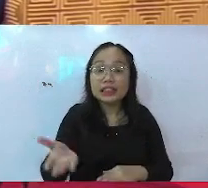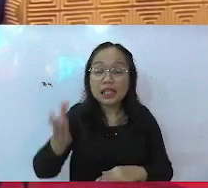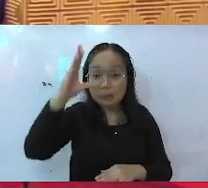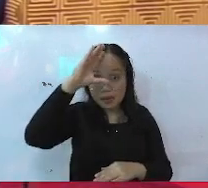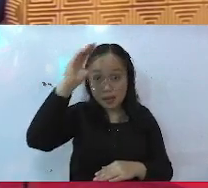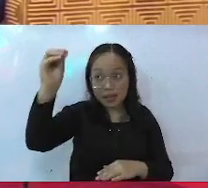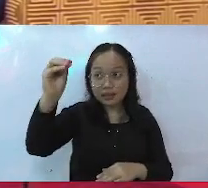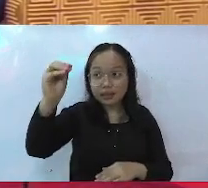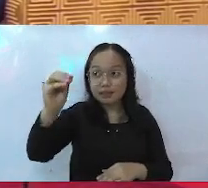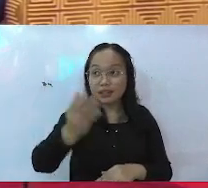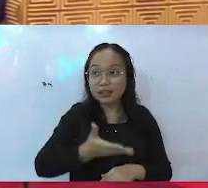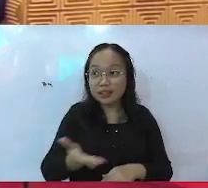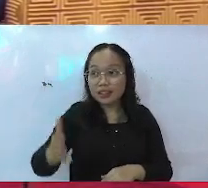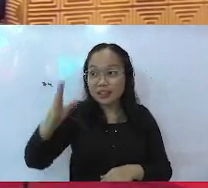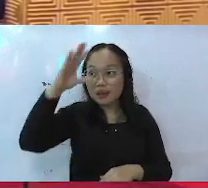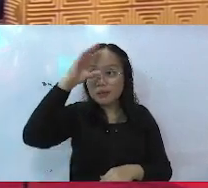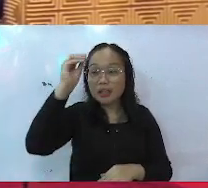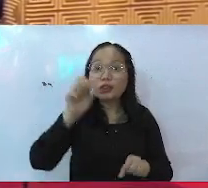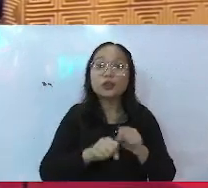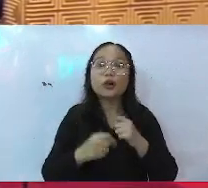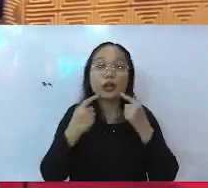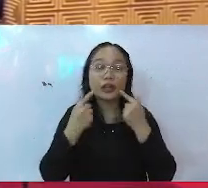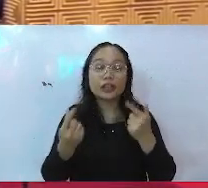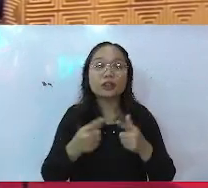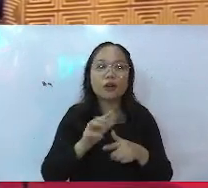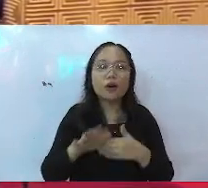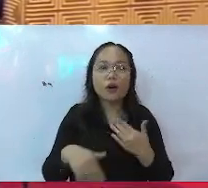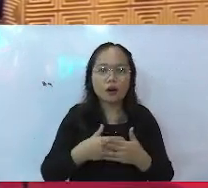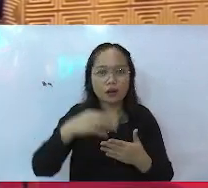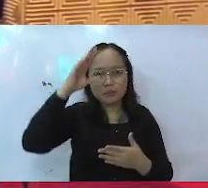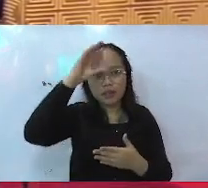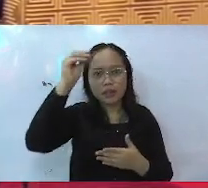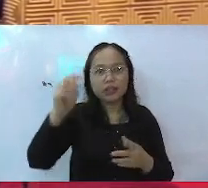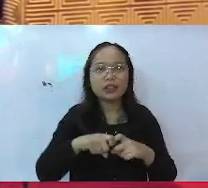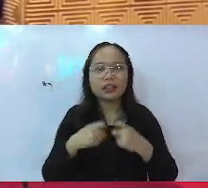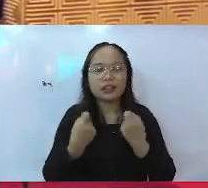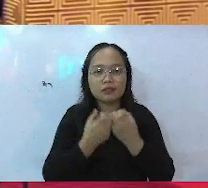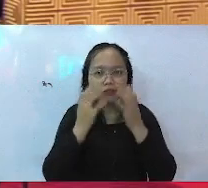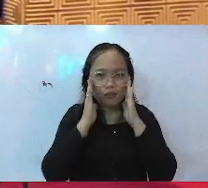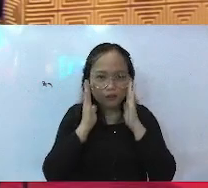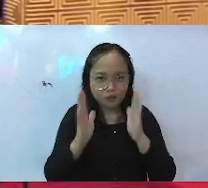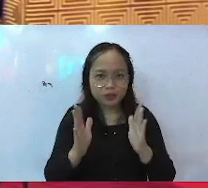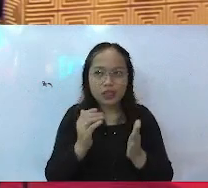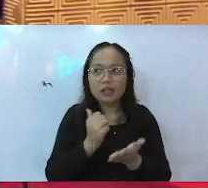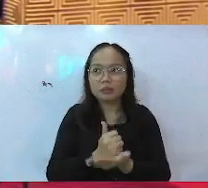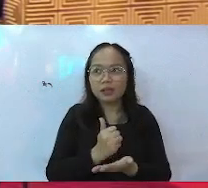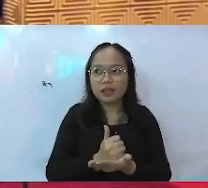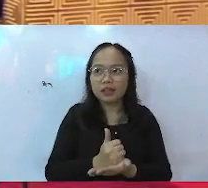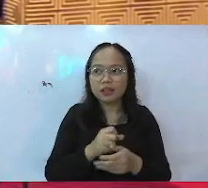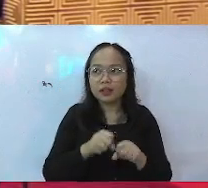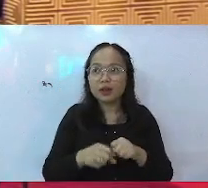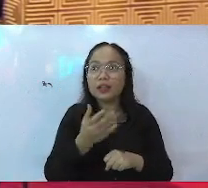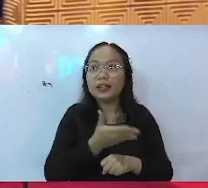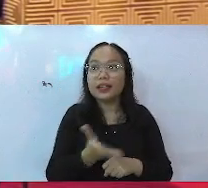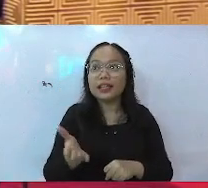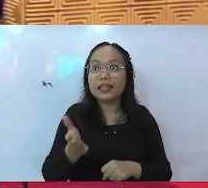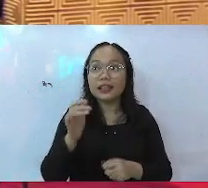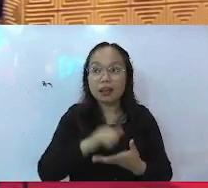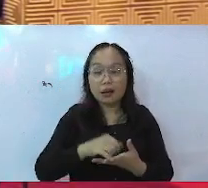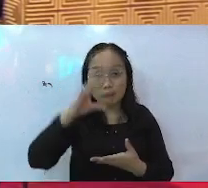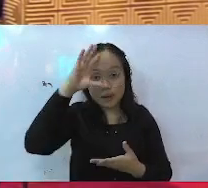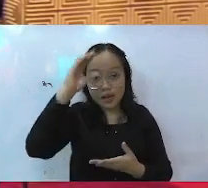are men k shoutout sa mga kalalakihang team Focus sabi Ye that are men